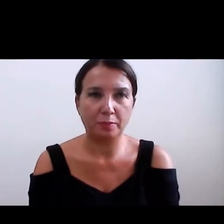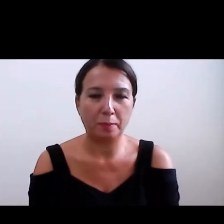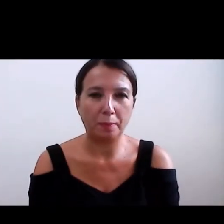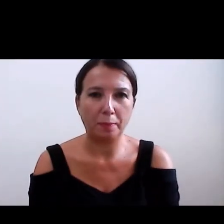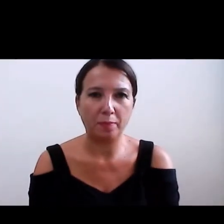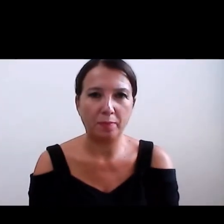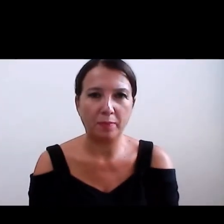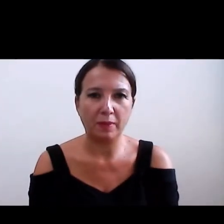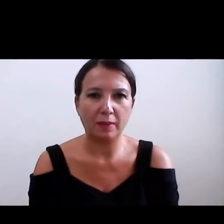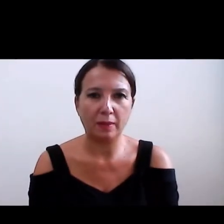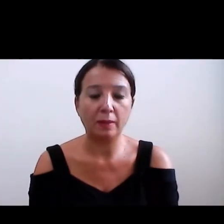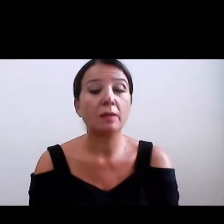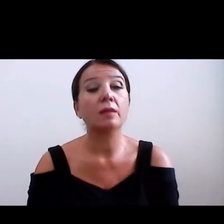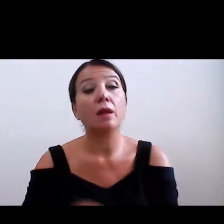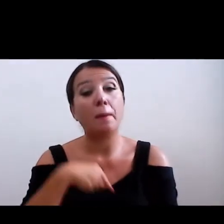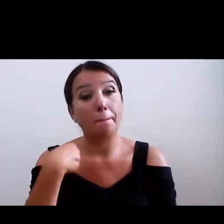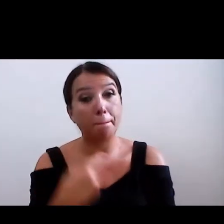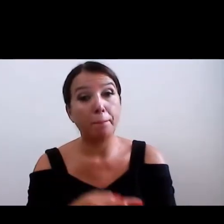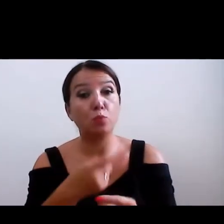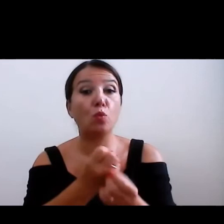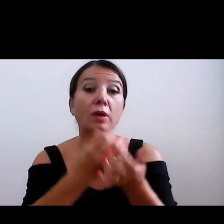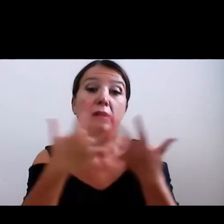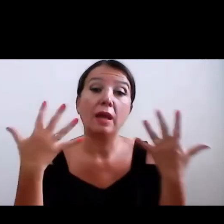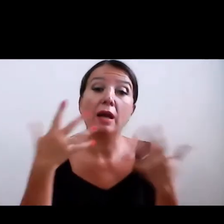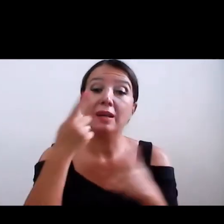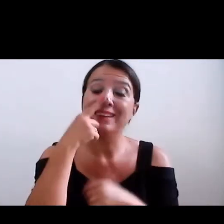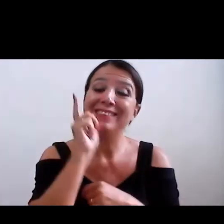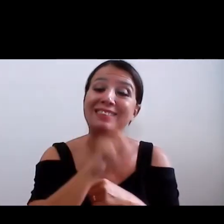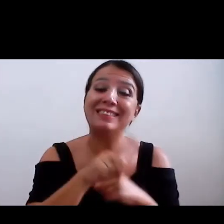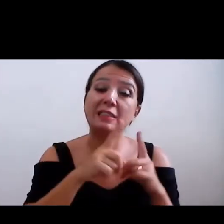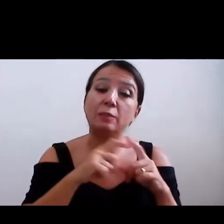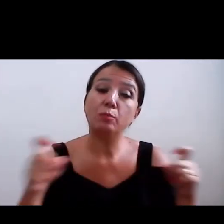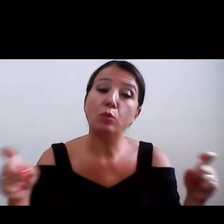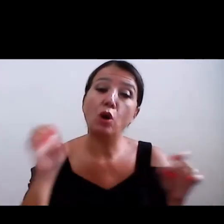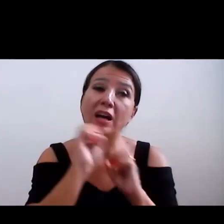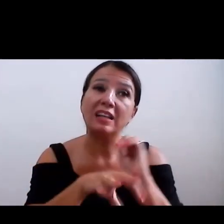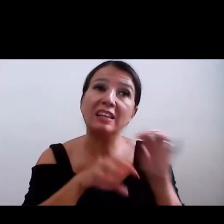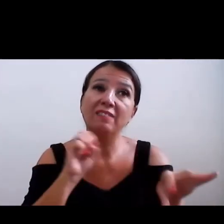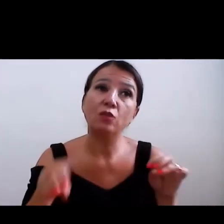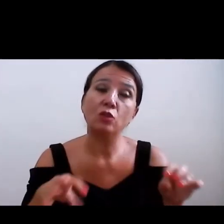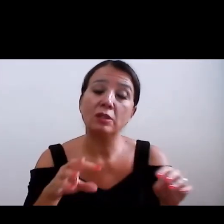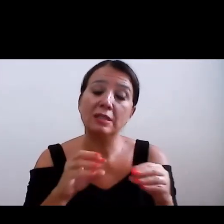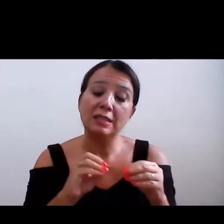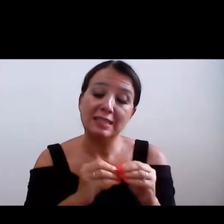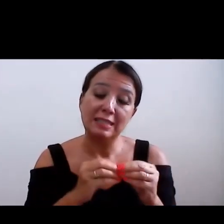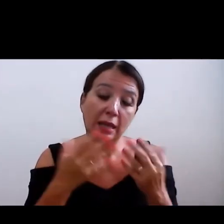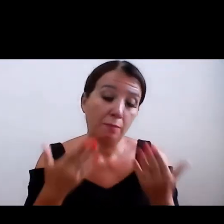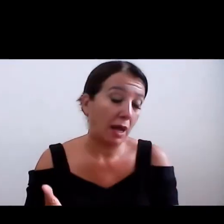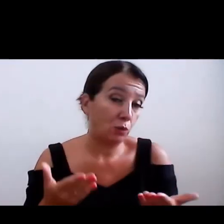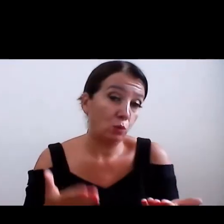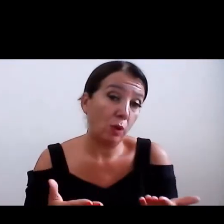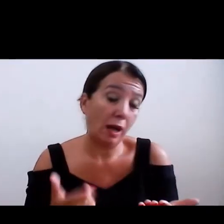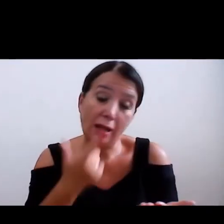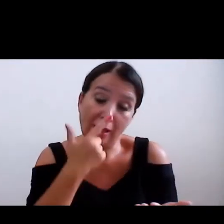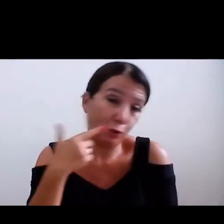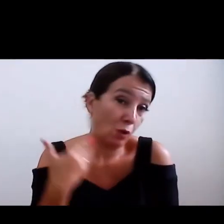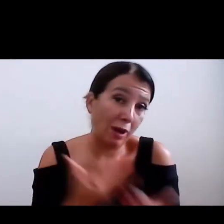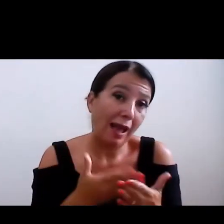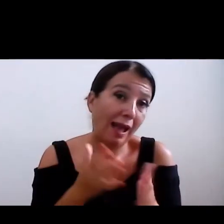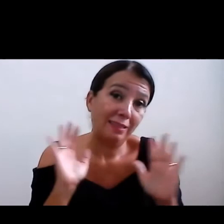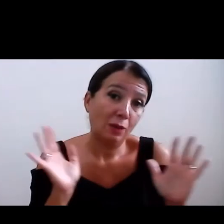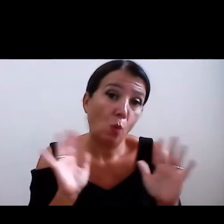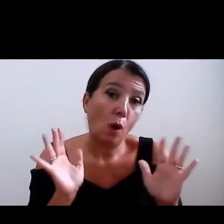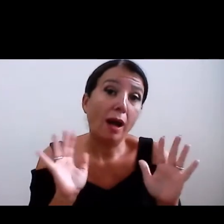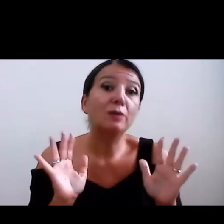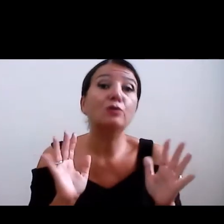E poi è evidente che su alcune tipologie di rifiuti l'attuale sistema non è adeguato e quindi è chiaro